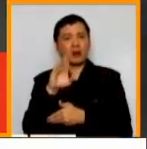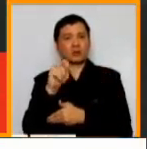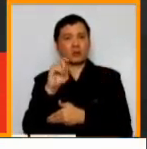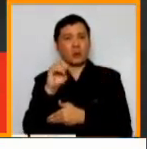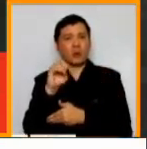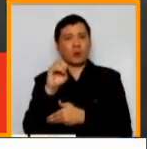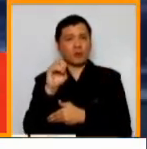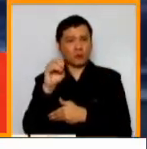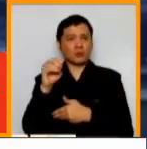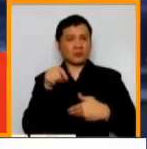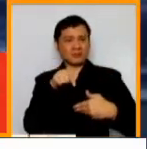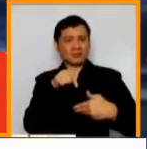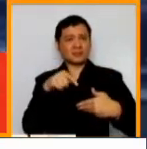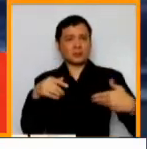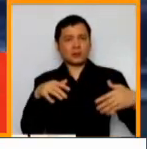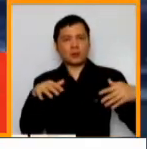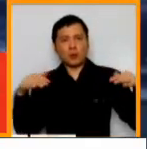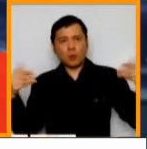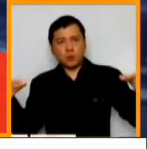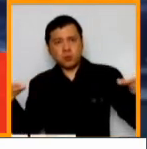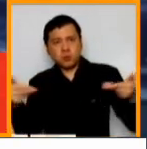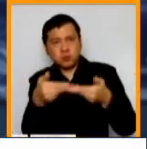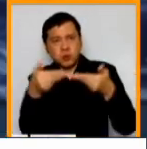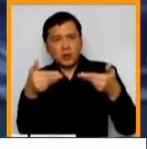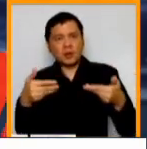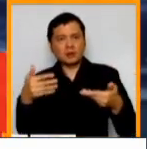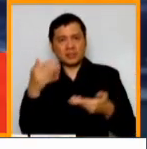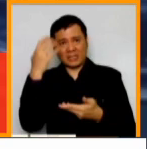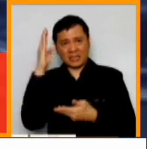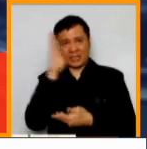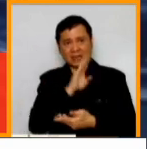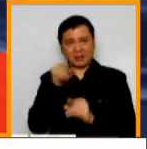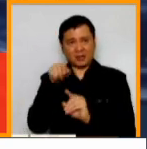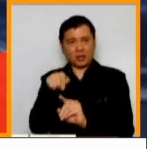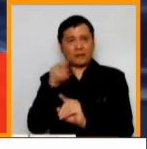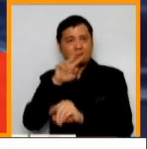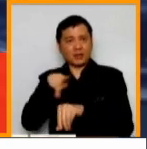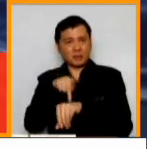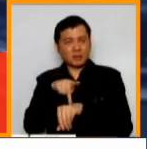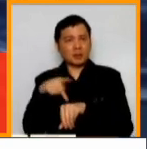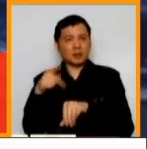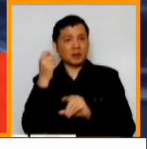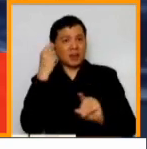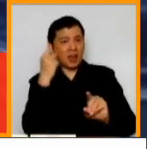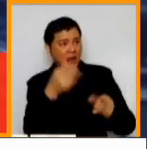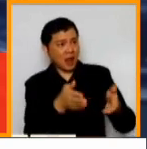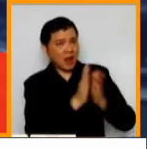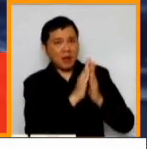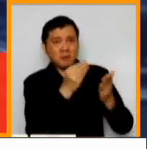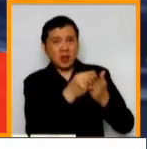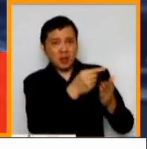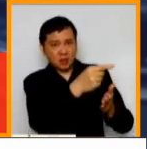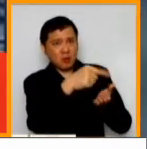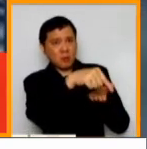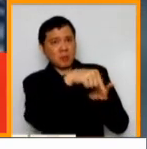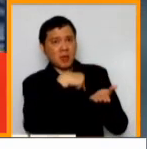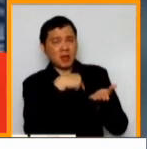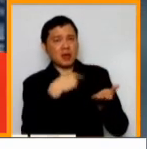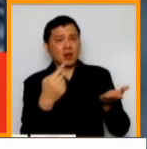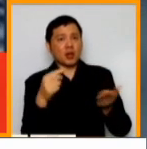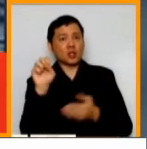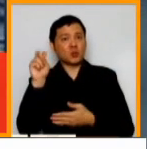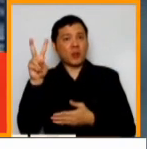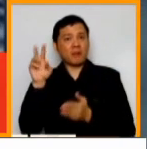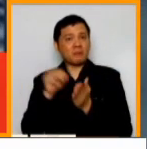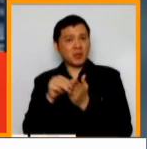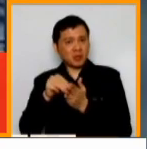pa raw tapos ang negosasyon. 12 million ang hinihinging danyos ng mga mangingisda, pero 3.6 million lang ang counteroffer ng